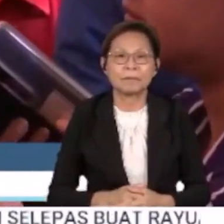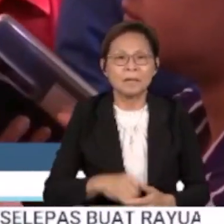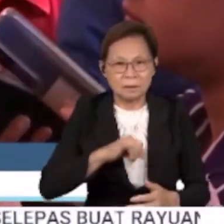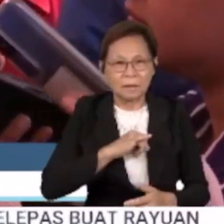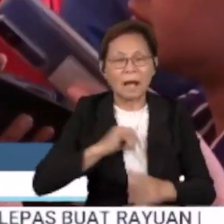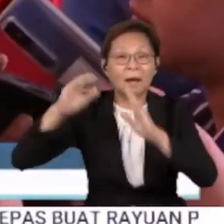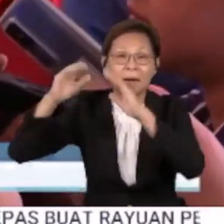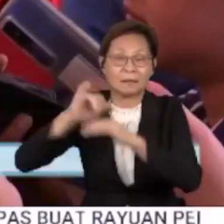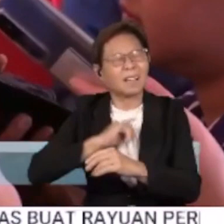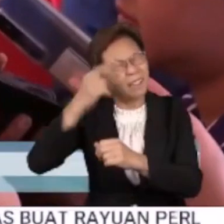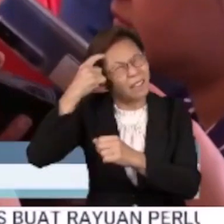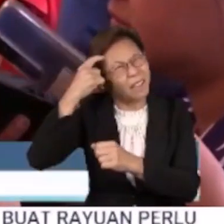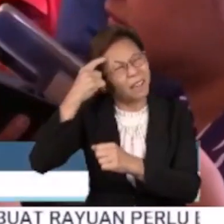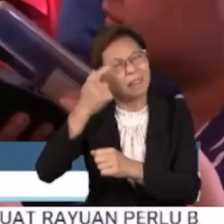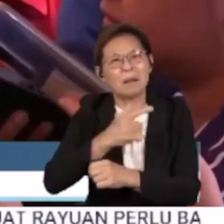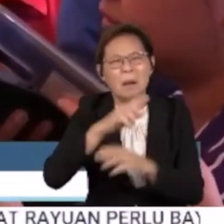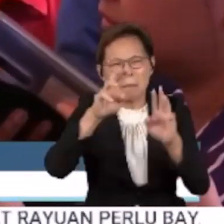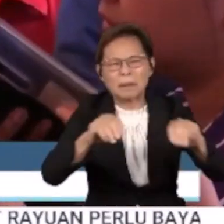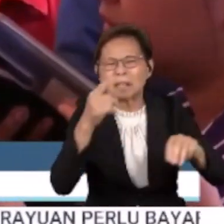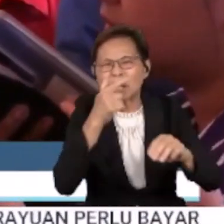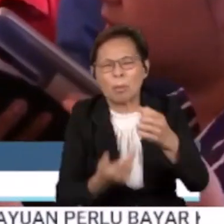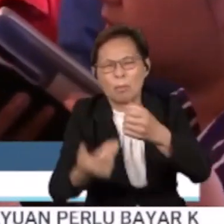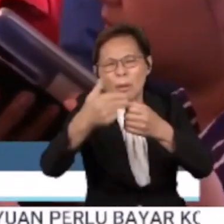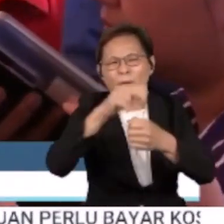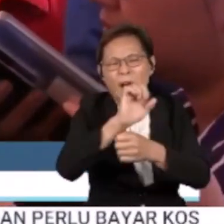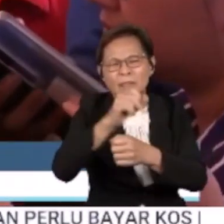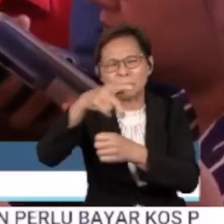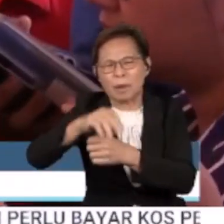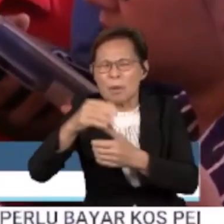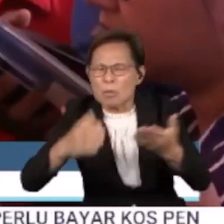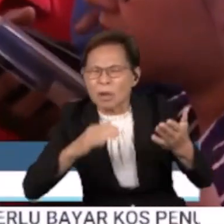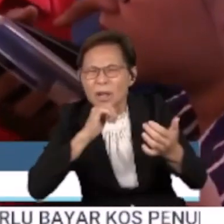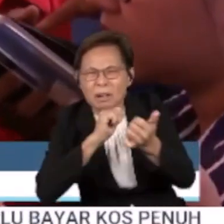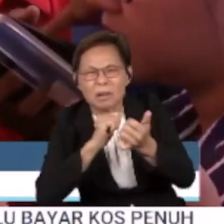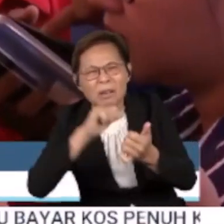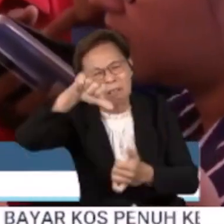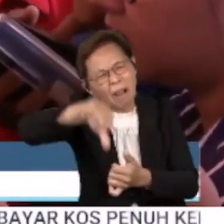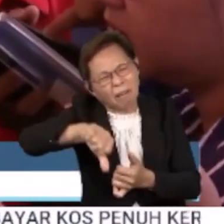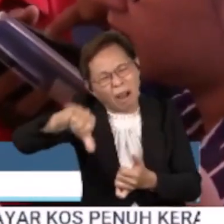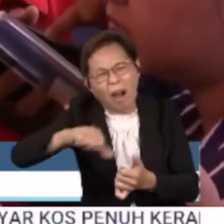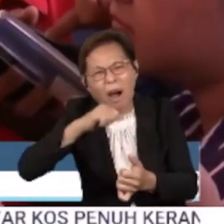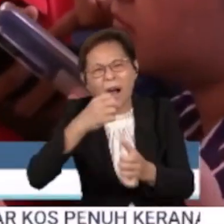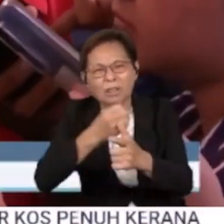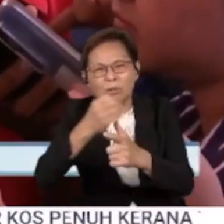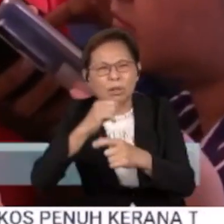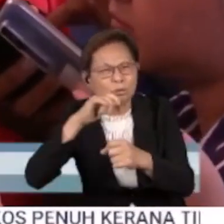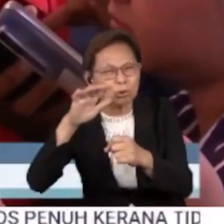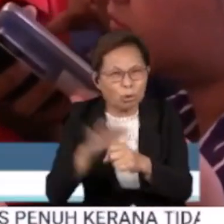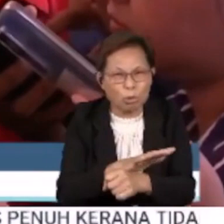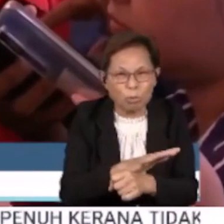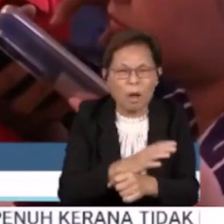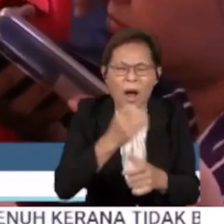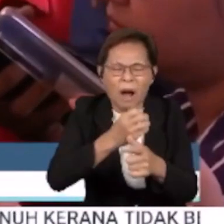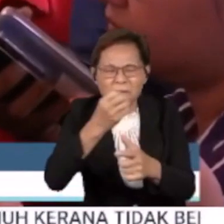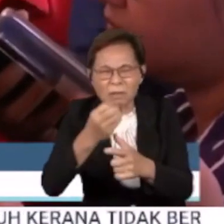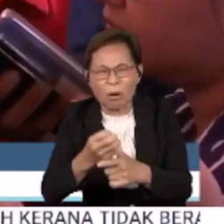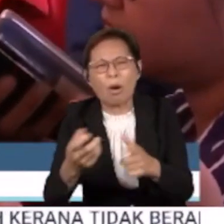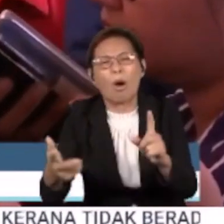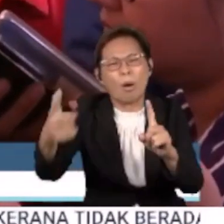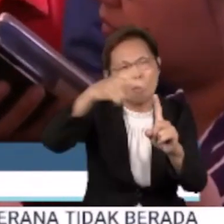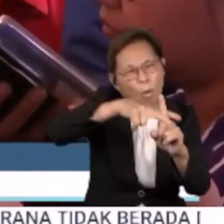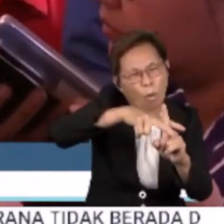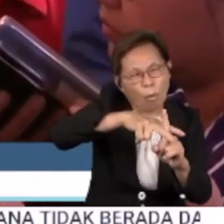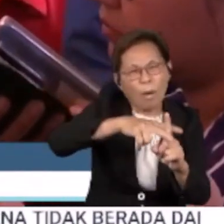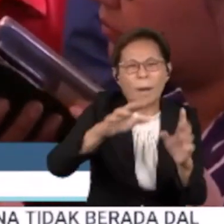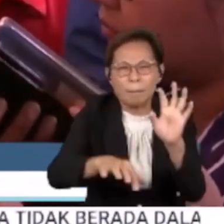Saya ingat pelajar yang tak nak masuk SPM tu mungkin yang tak lulus daripada tingkatan tu ataupun tak cukup dia punya tu, ataupun dia mohon